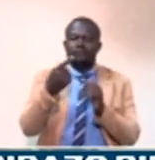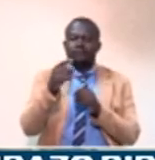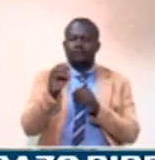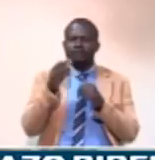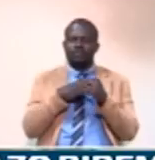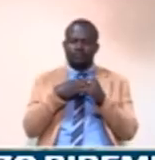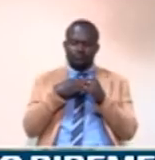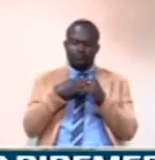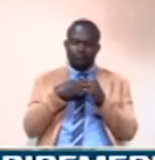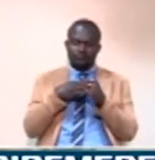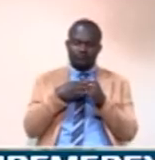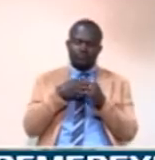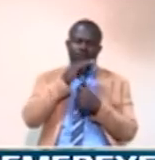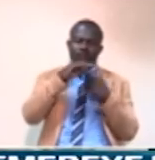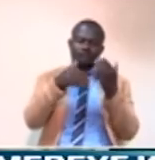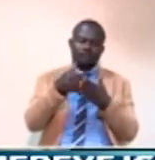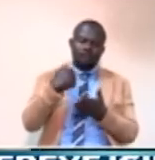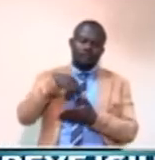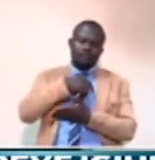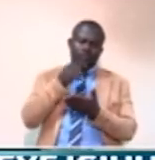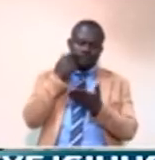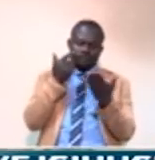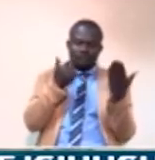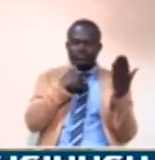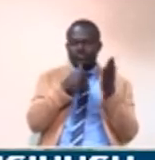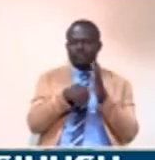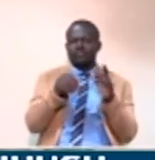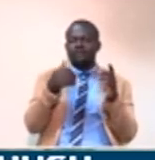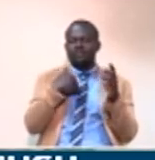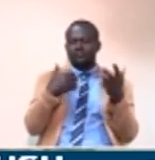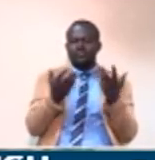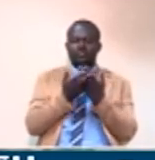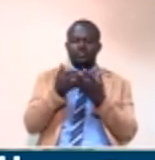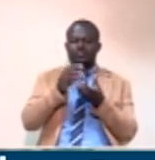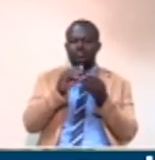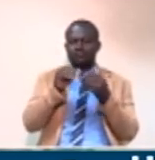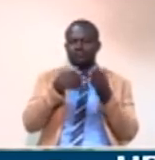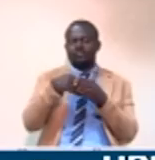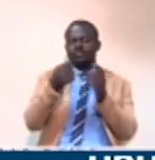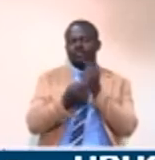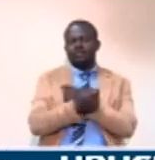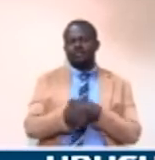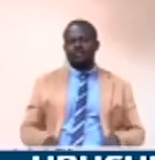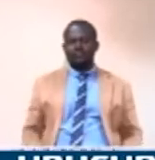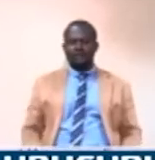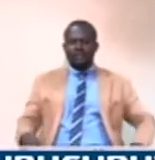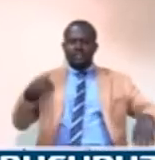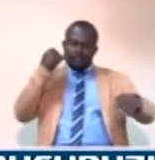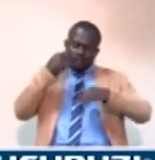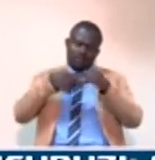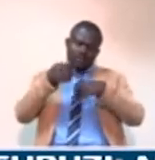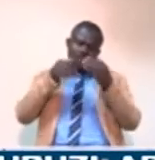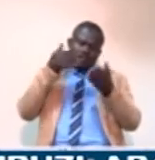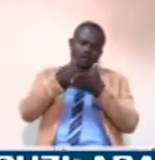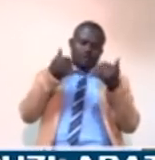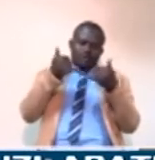108 bafite ibyo bibazo bifite aho bihuriye n'ayo manota yagiye ahindurwa. Nubwo iperereza rigikomeza kugeza